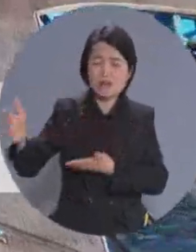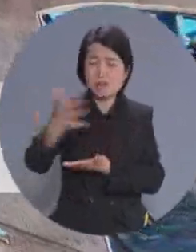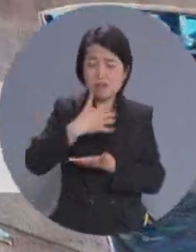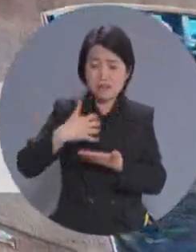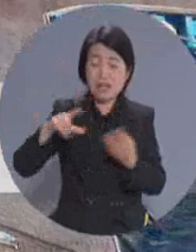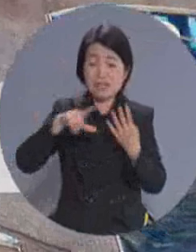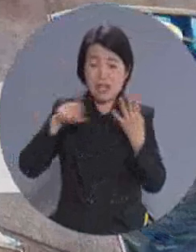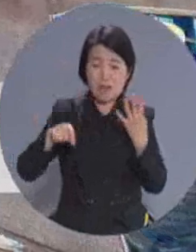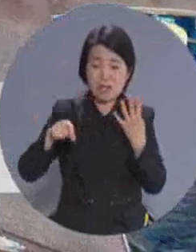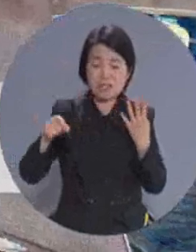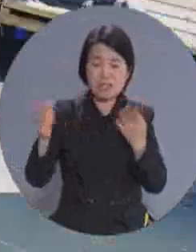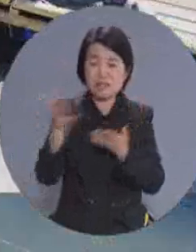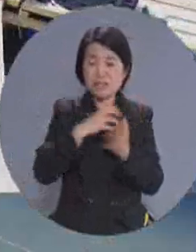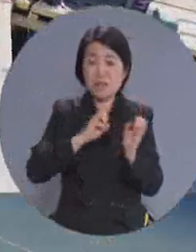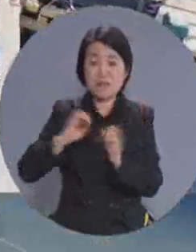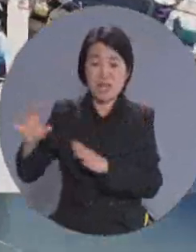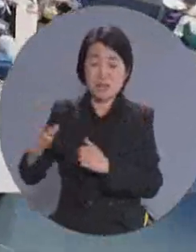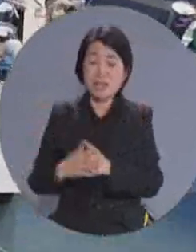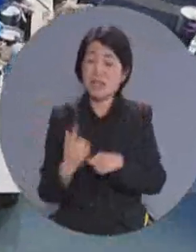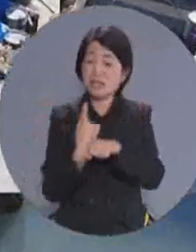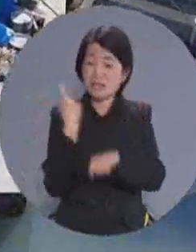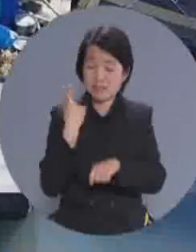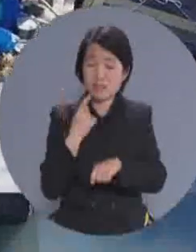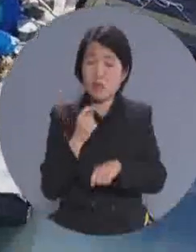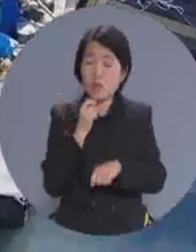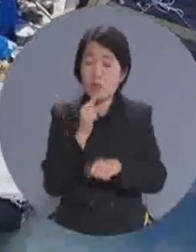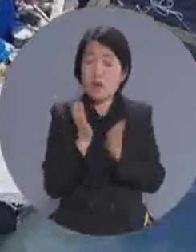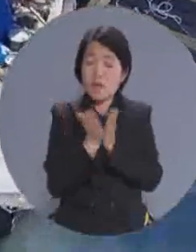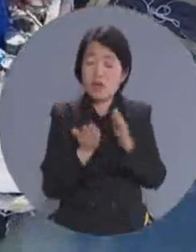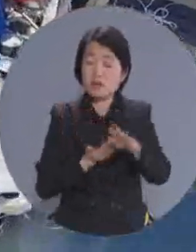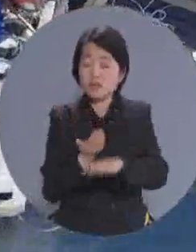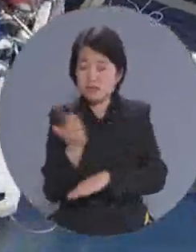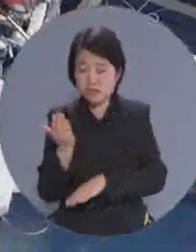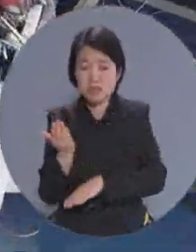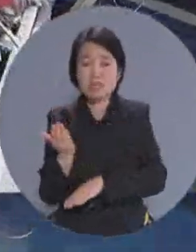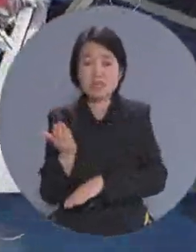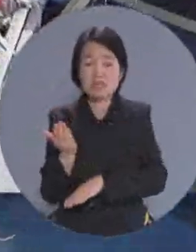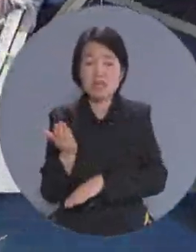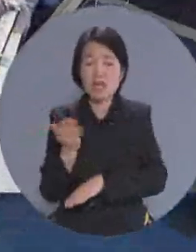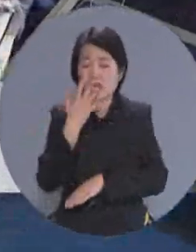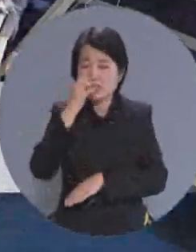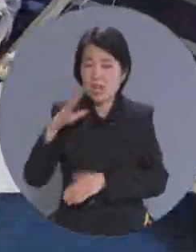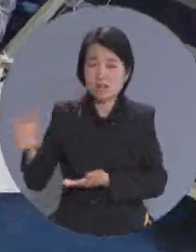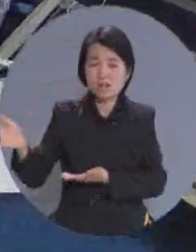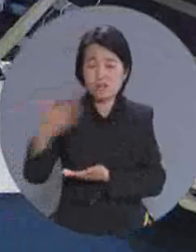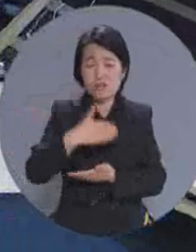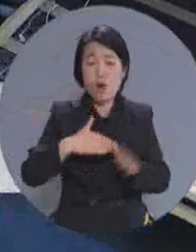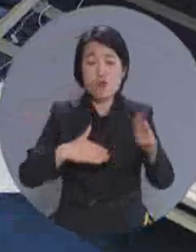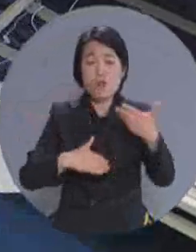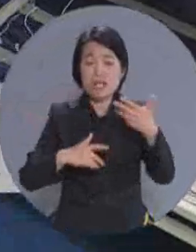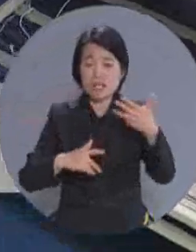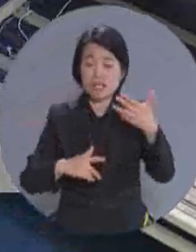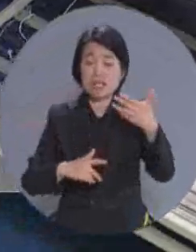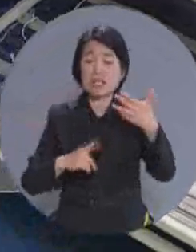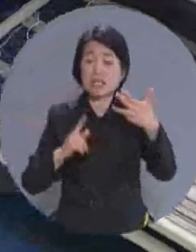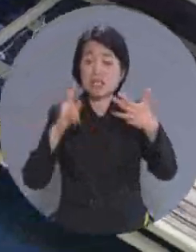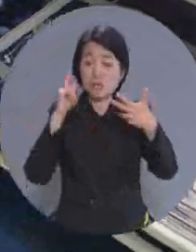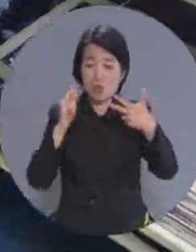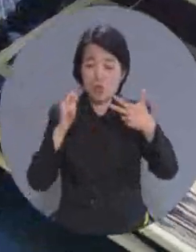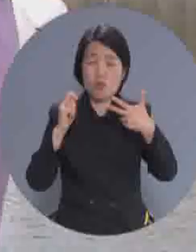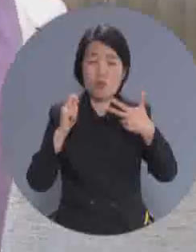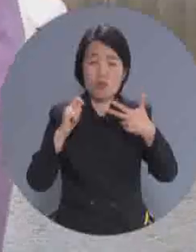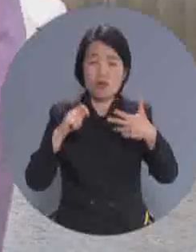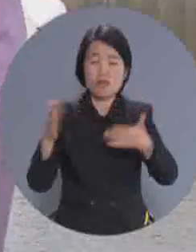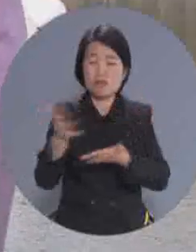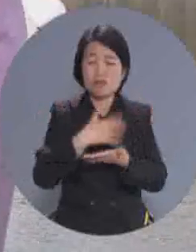지난해 고흥군은 소형 정화선 활용해 거금도 해역 등에서 해양 쓰레기 907을 수거한 바